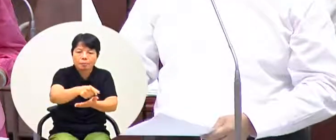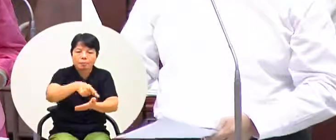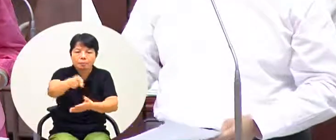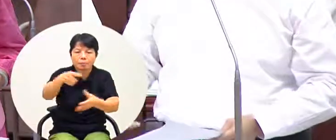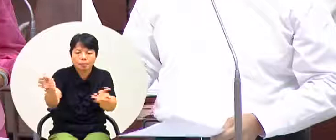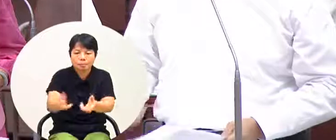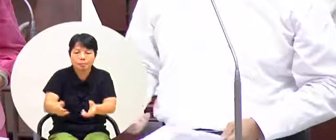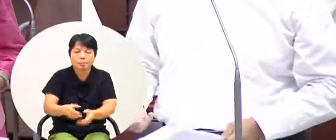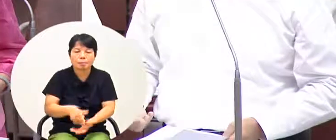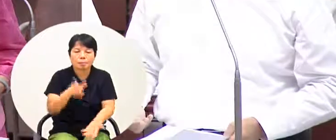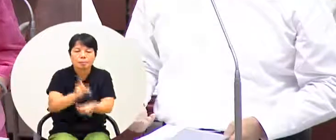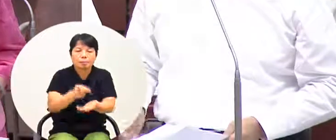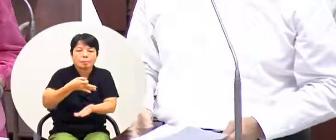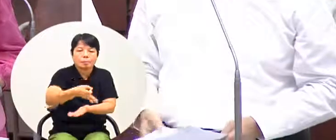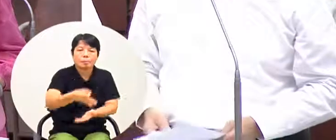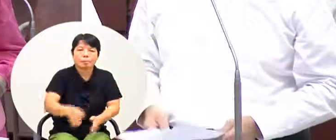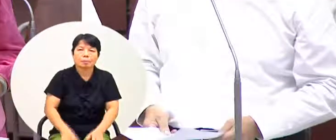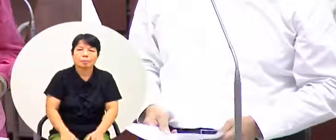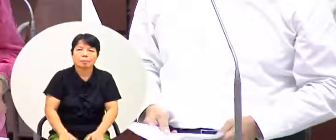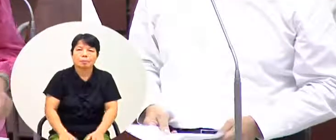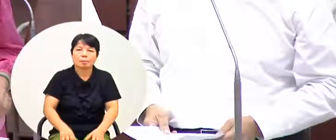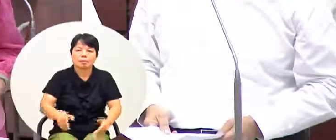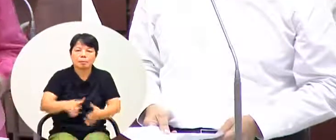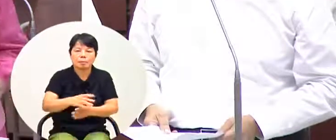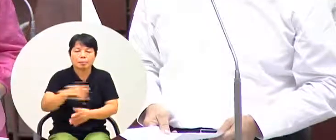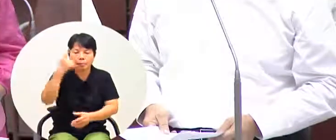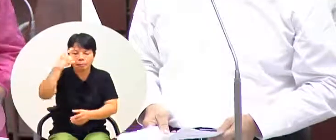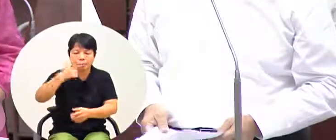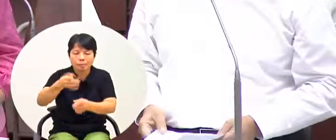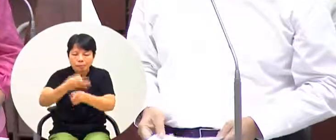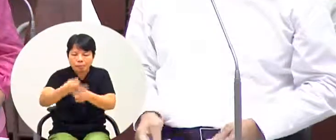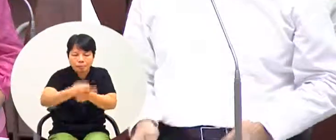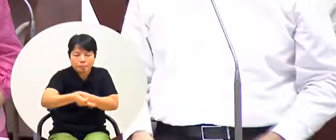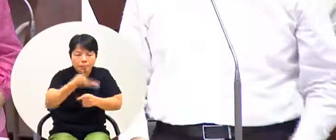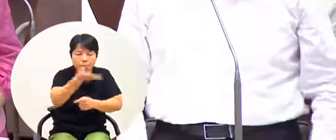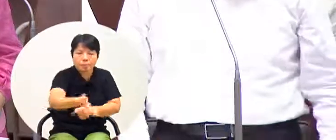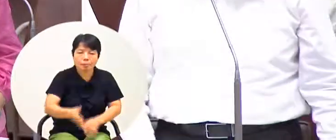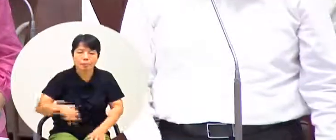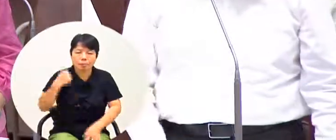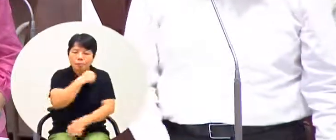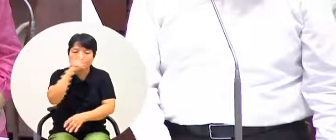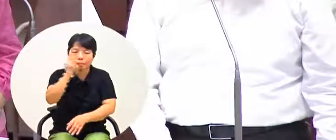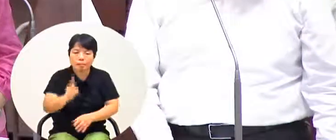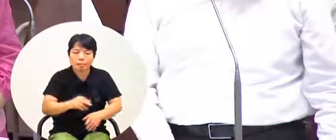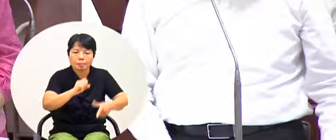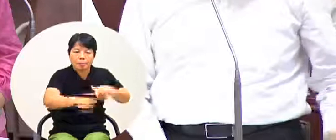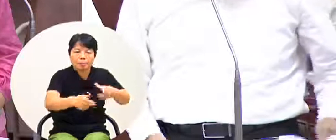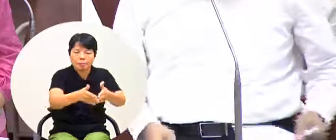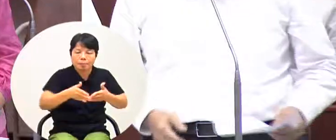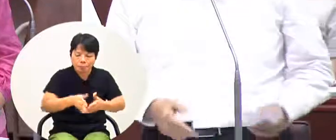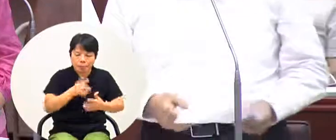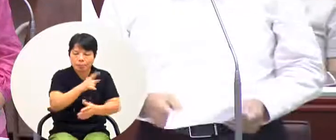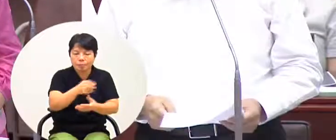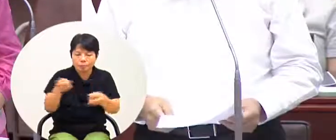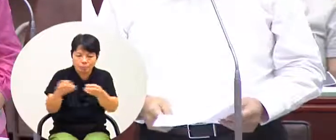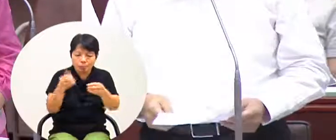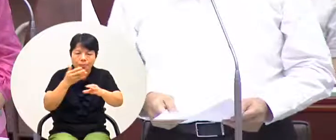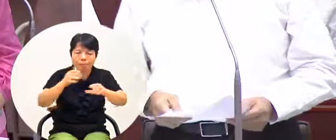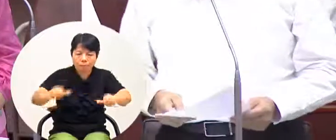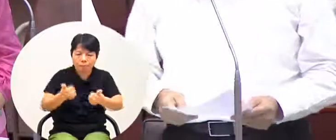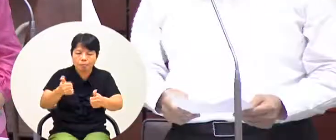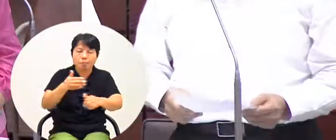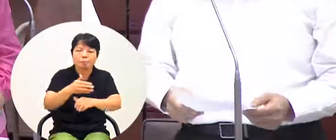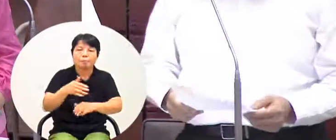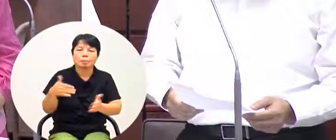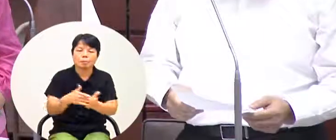其他的年度再来支应这个我们跟台电都有做这样的默契。另外，议员也提出了好几个公园的部